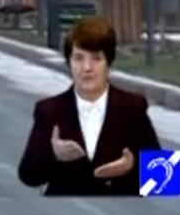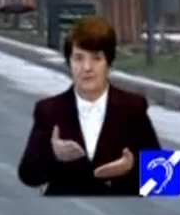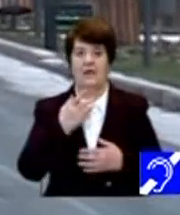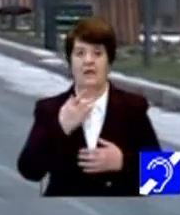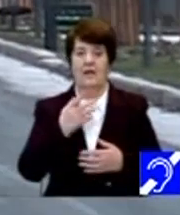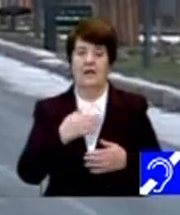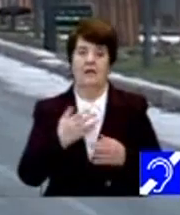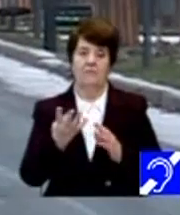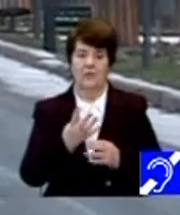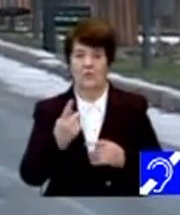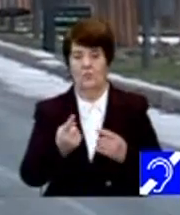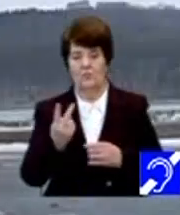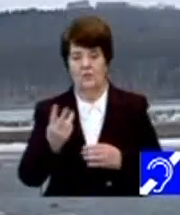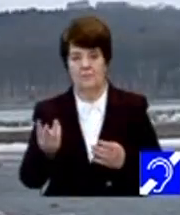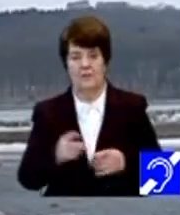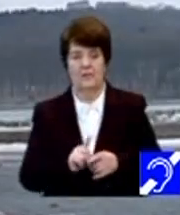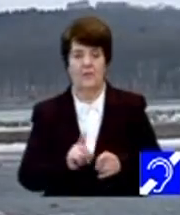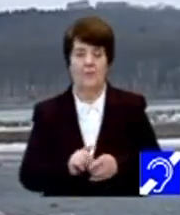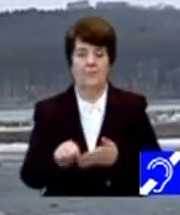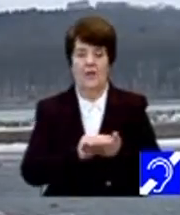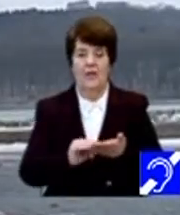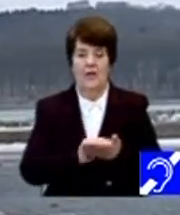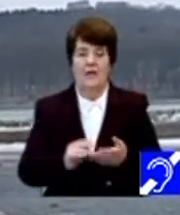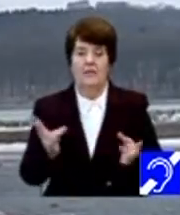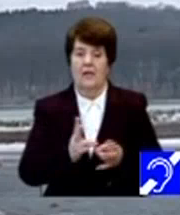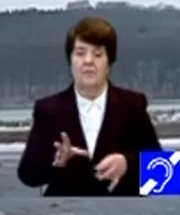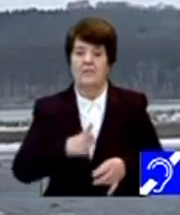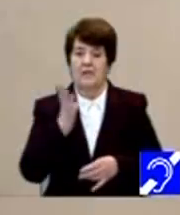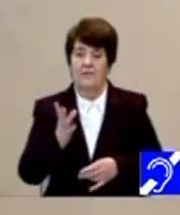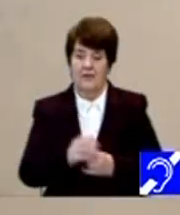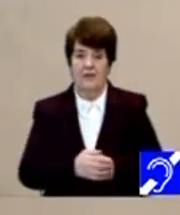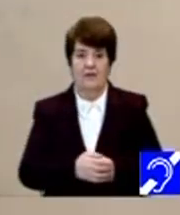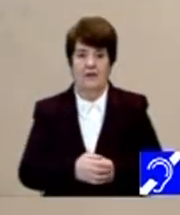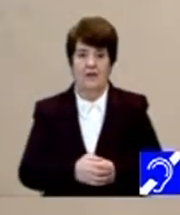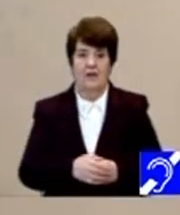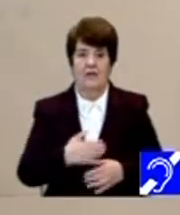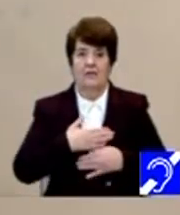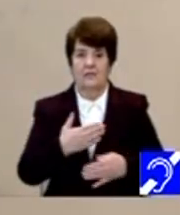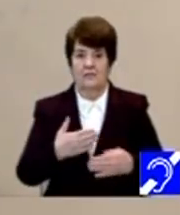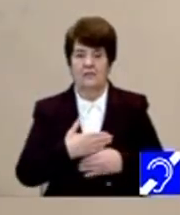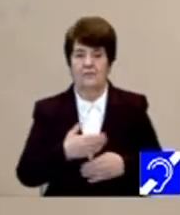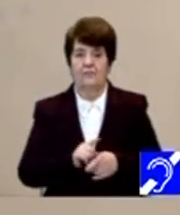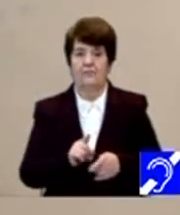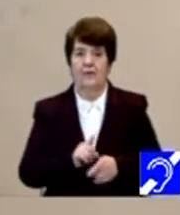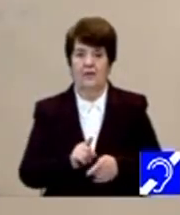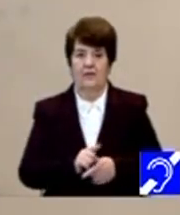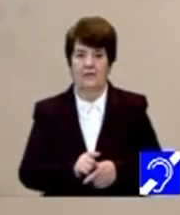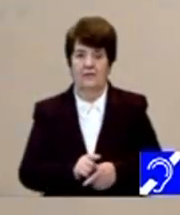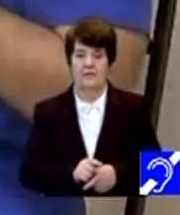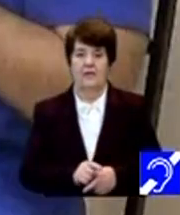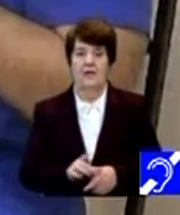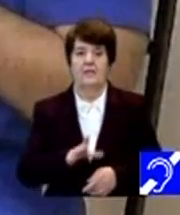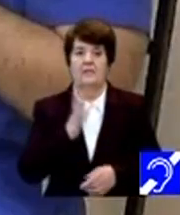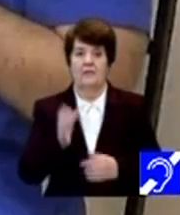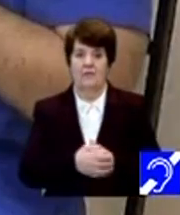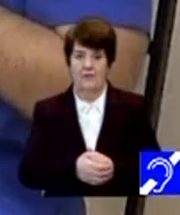4 expir. Specialiștii spun că exercițiile fizice după COVID trebuie să fie legere. Din șezut, o mână o punem